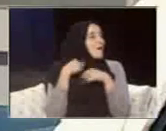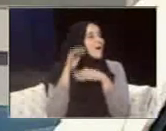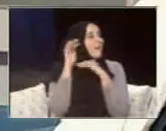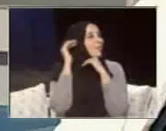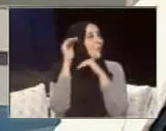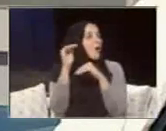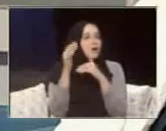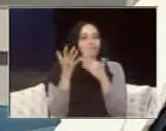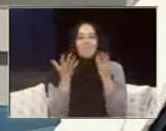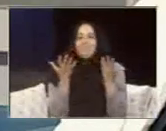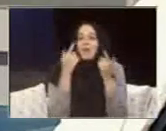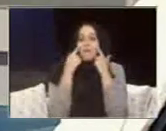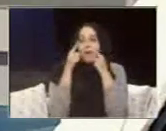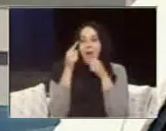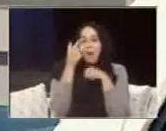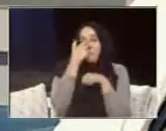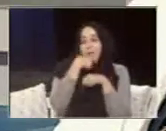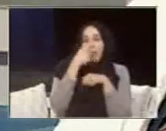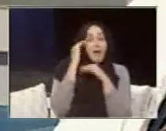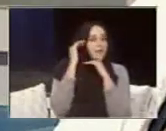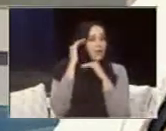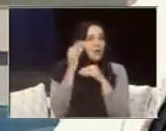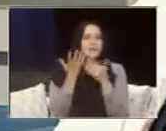ويتمتعون برؤية دموعهم.